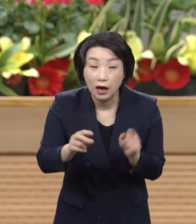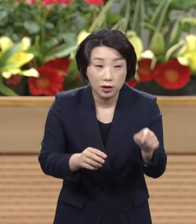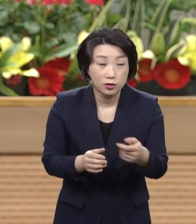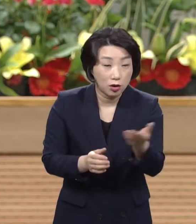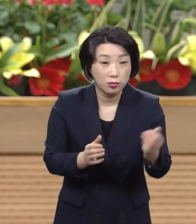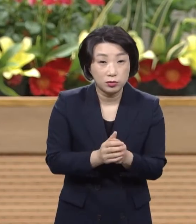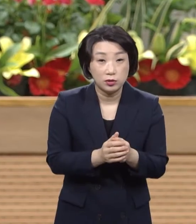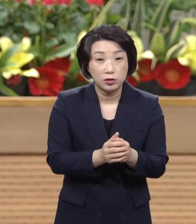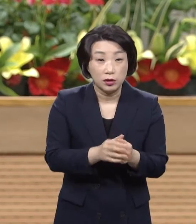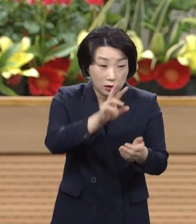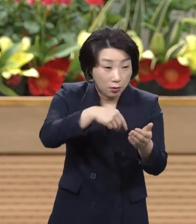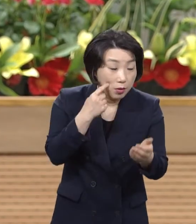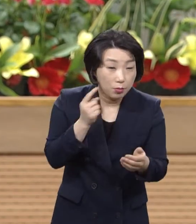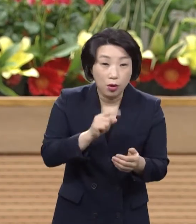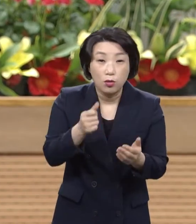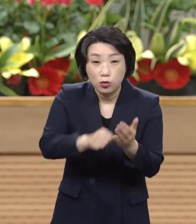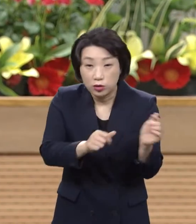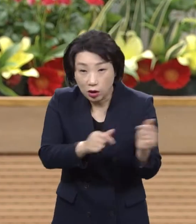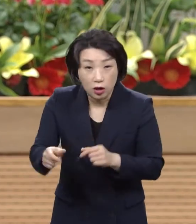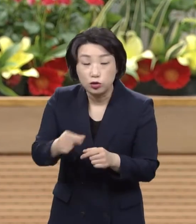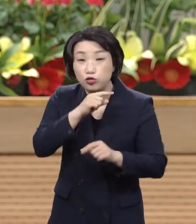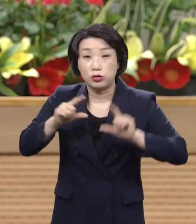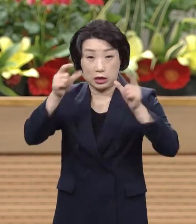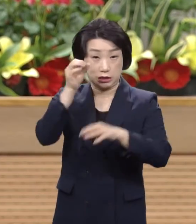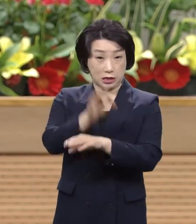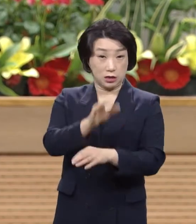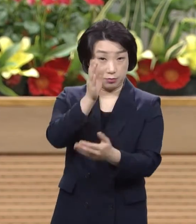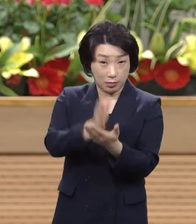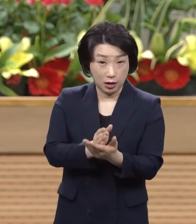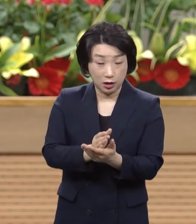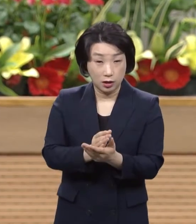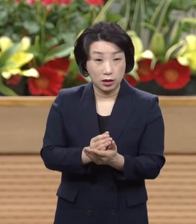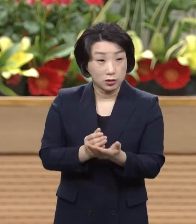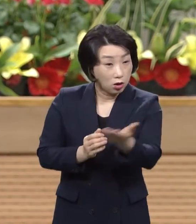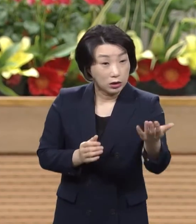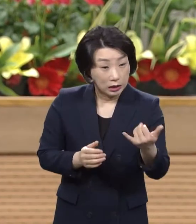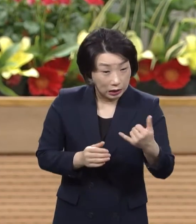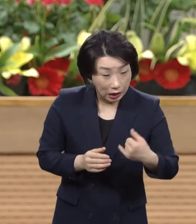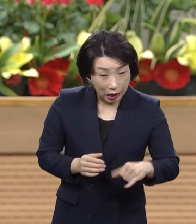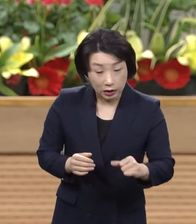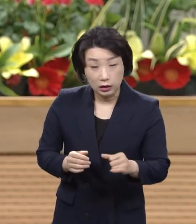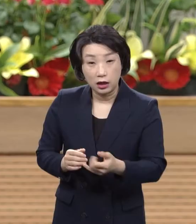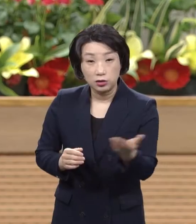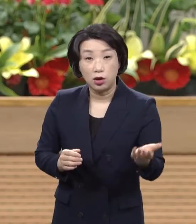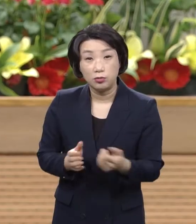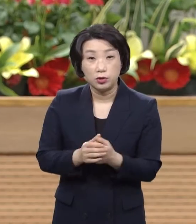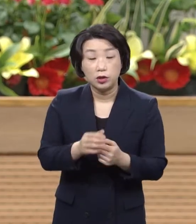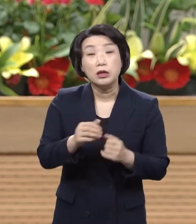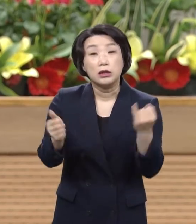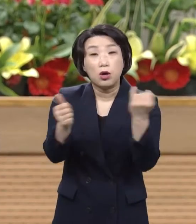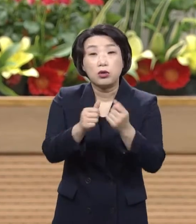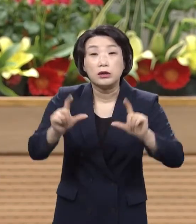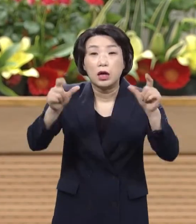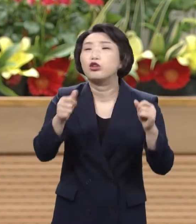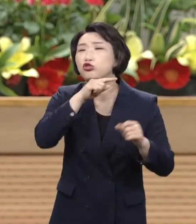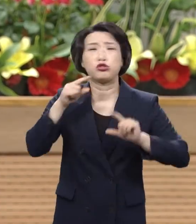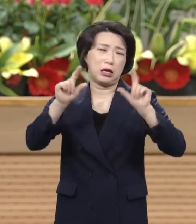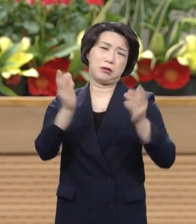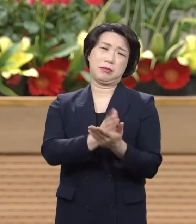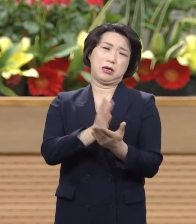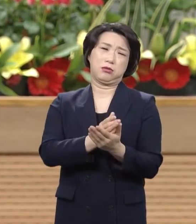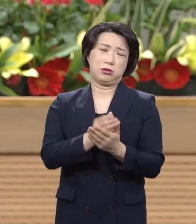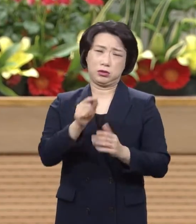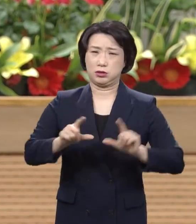사지 마라. 내 자식을 시집가고 장가가는 일에 주일날은 안 된다. 그날은